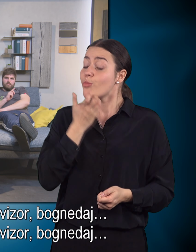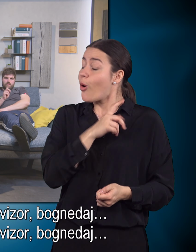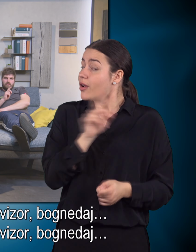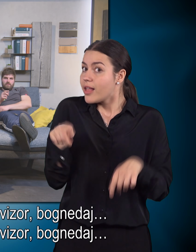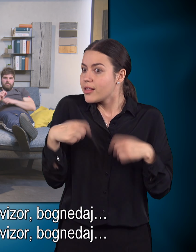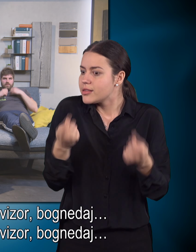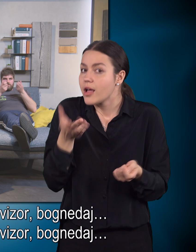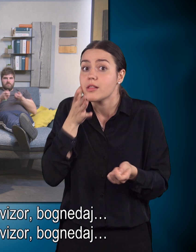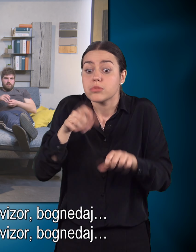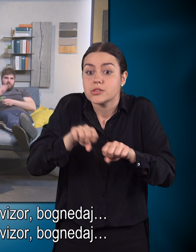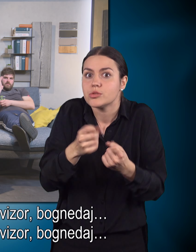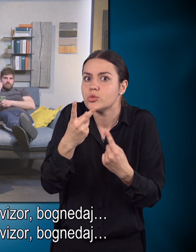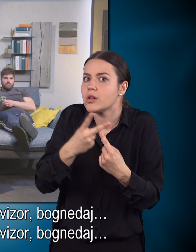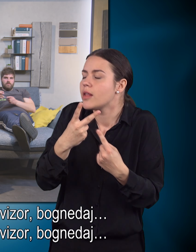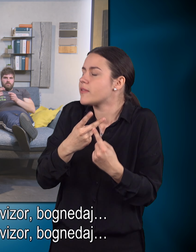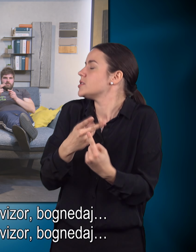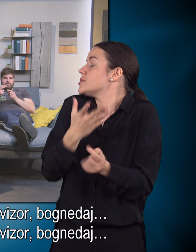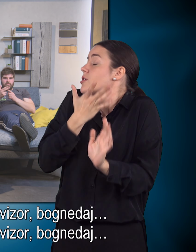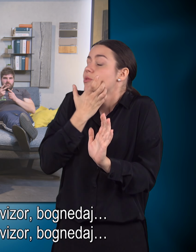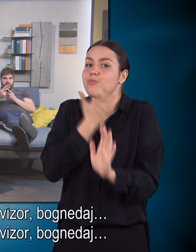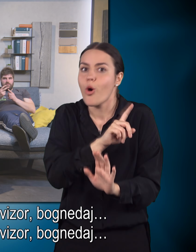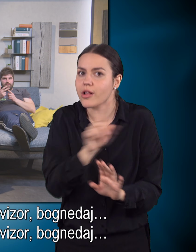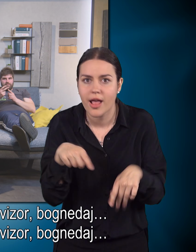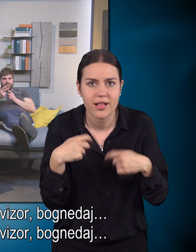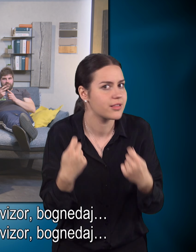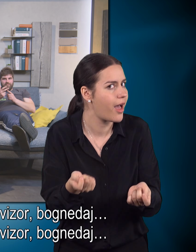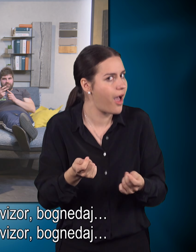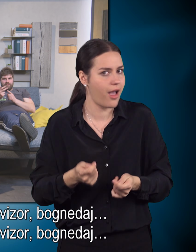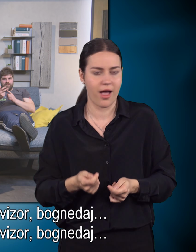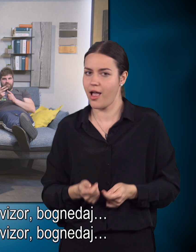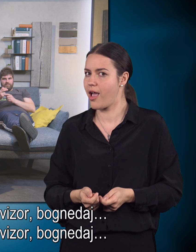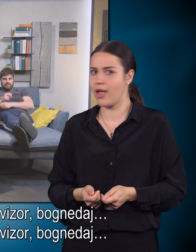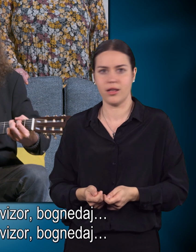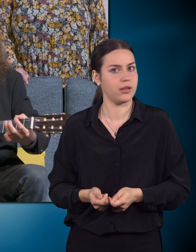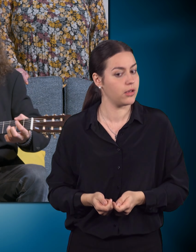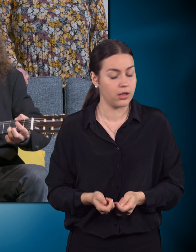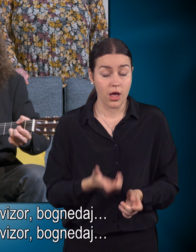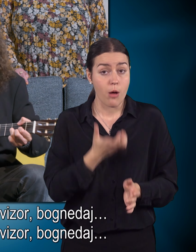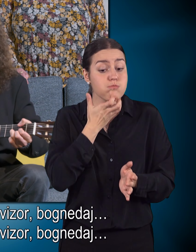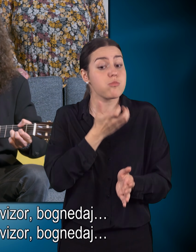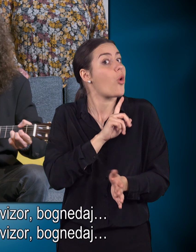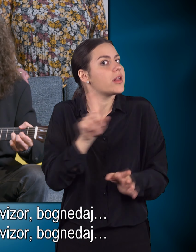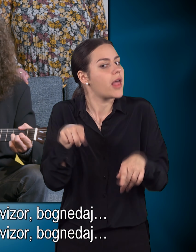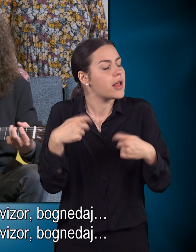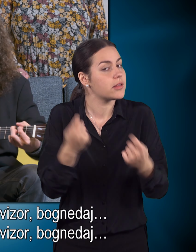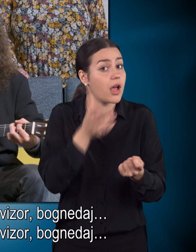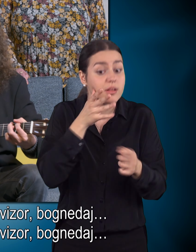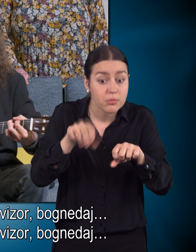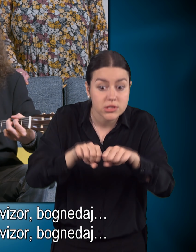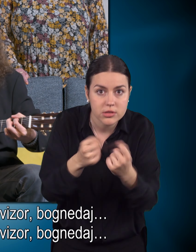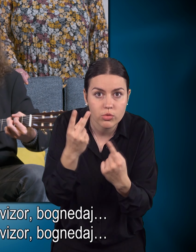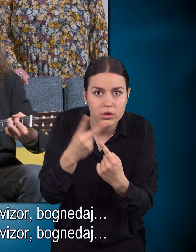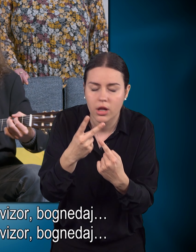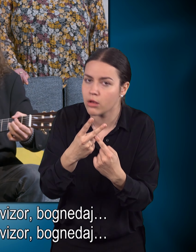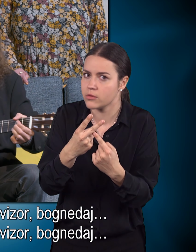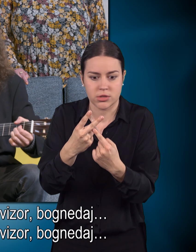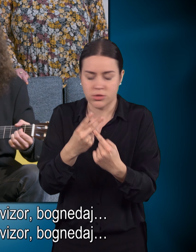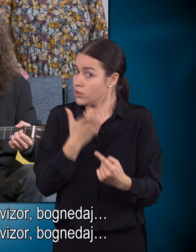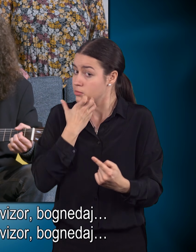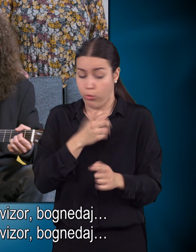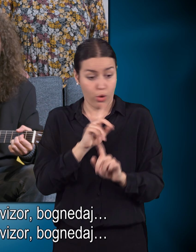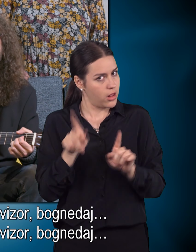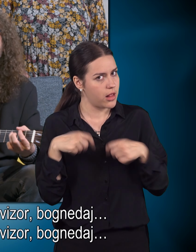Bog ne daj, da bi crklo televizor, Bog ne daj. Bog ne daj, da bi crklo